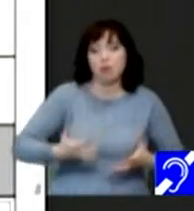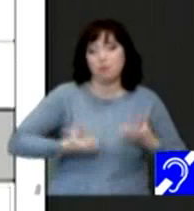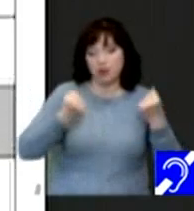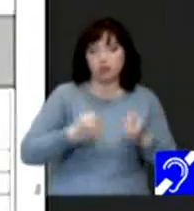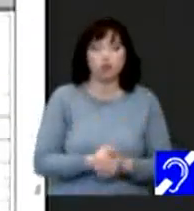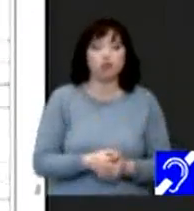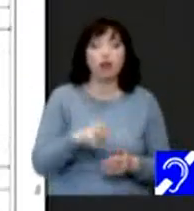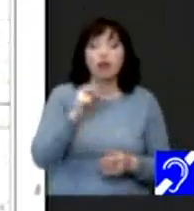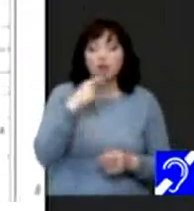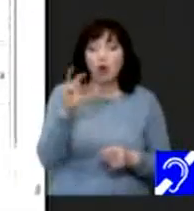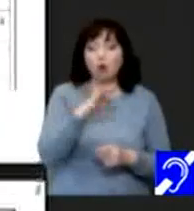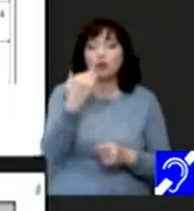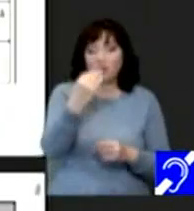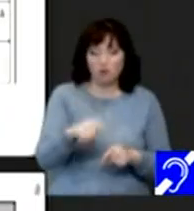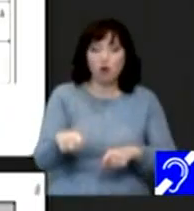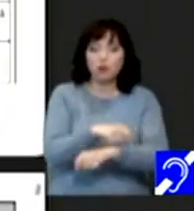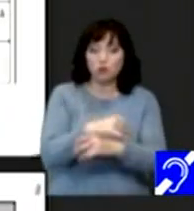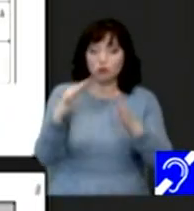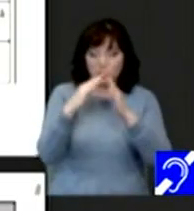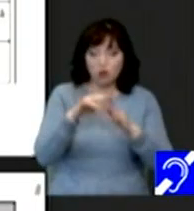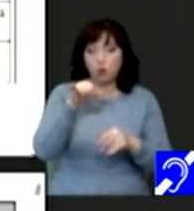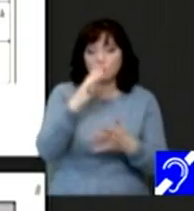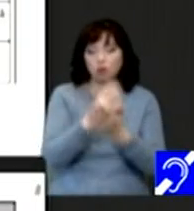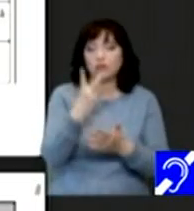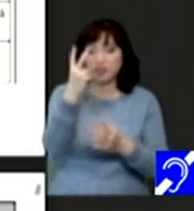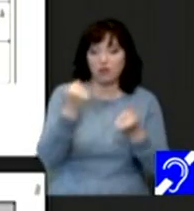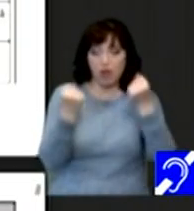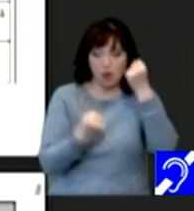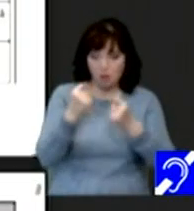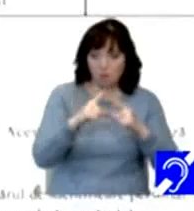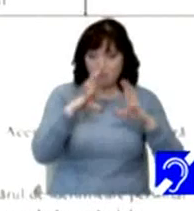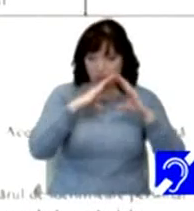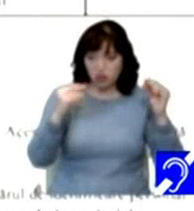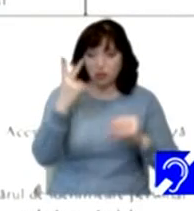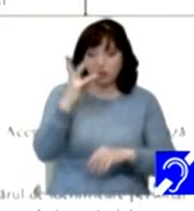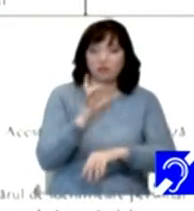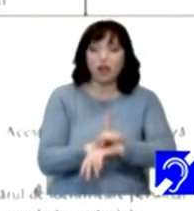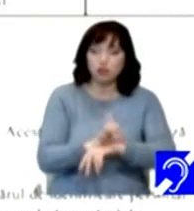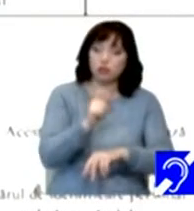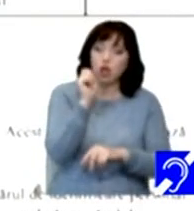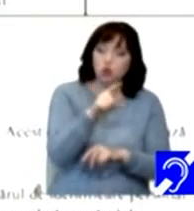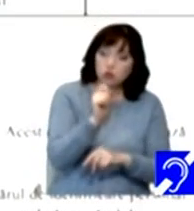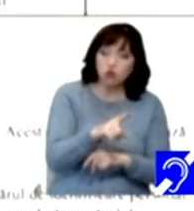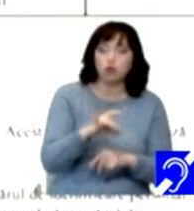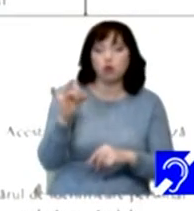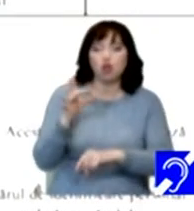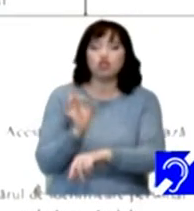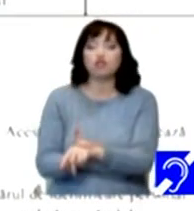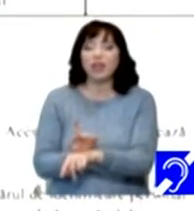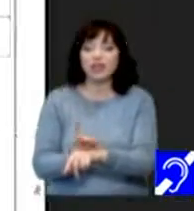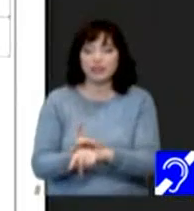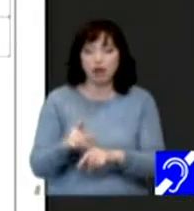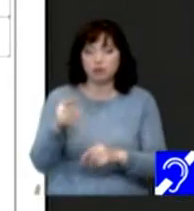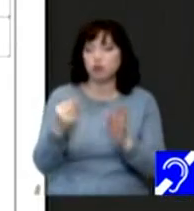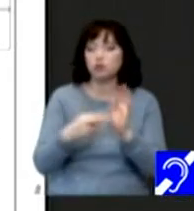Potrivit declarației de avere, Nicolae Grigorișin deține două autoturisme, două ceasuri, unul din aur și altul elvețian în valoare de